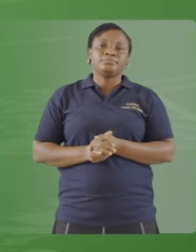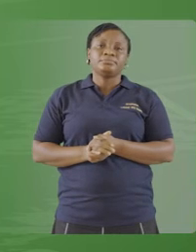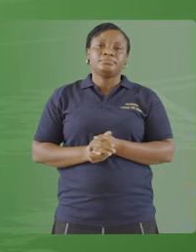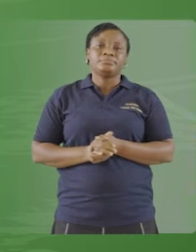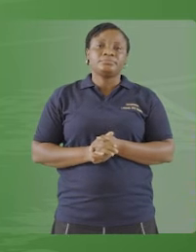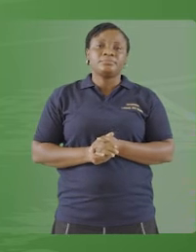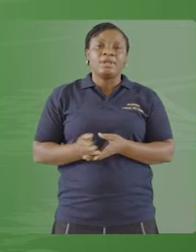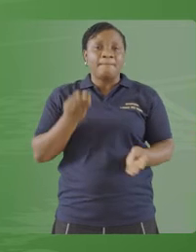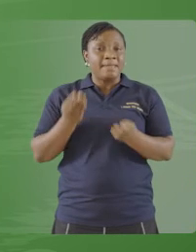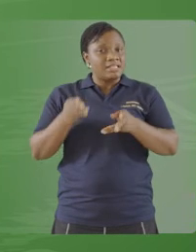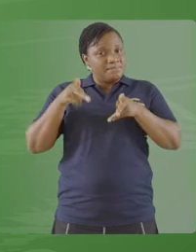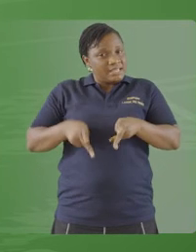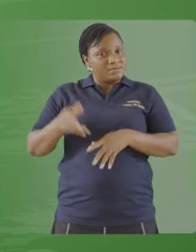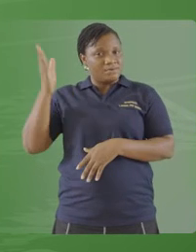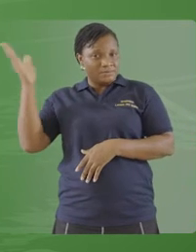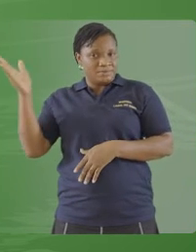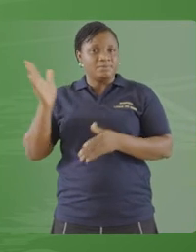le pèse-personne,